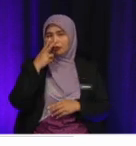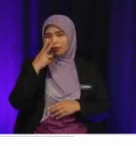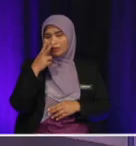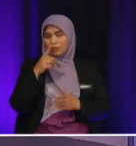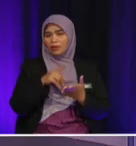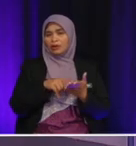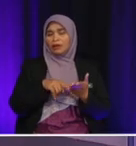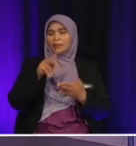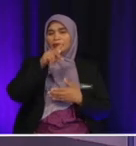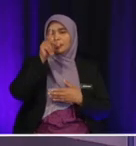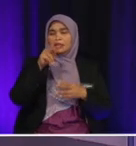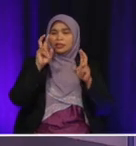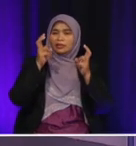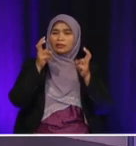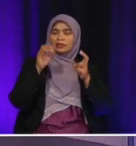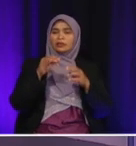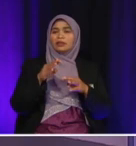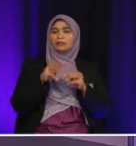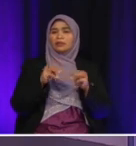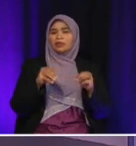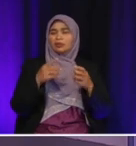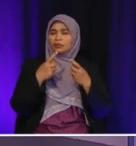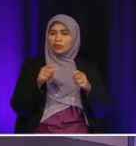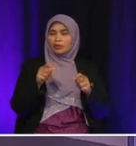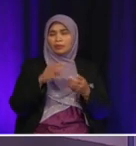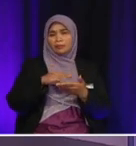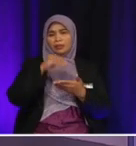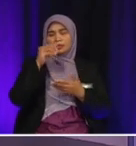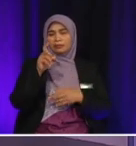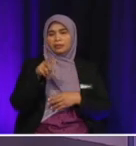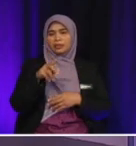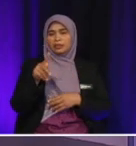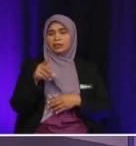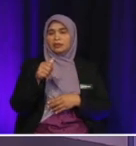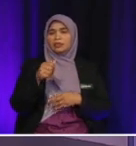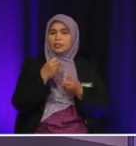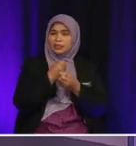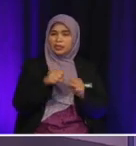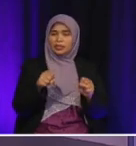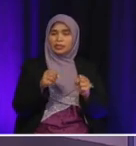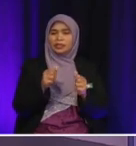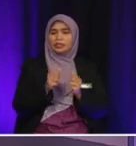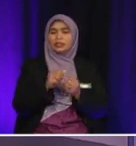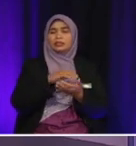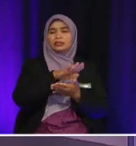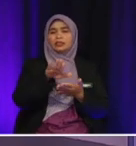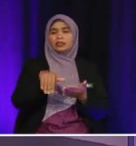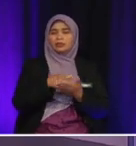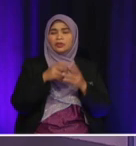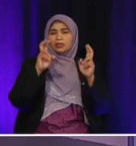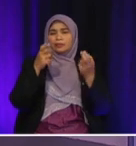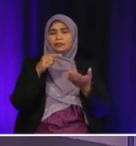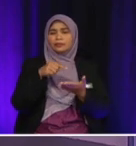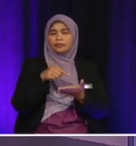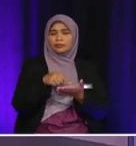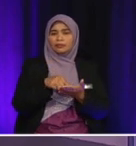apakah tajuk-tajuk yang murid-murid telah pun ulang kaji pastikan Ya anda bersedia dengan kesemua tajuk-tajuk ini